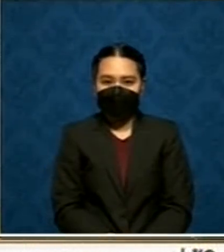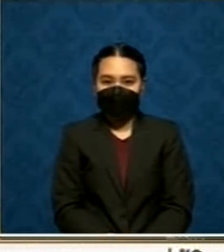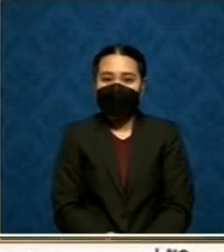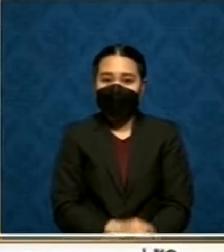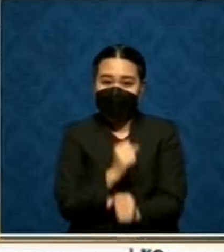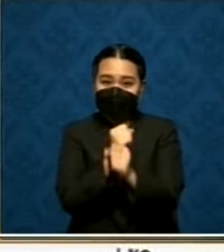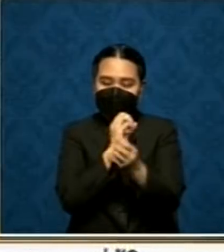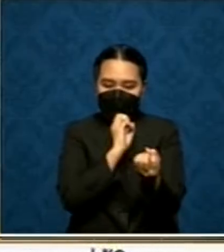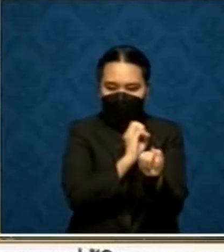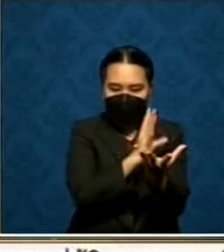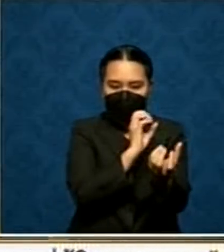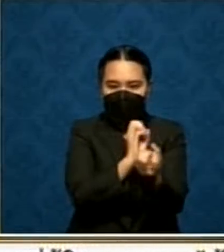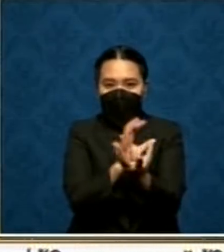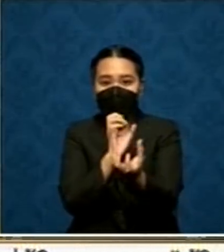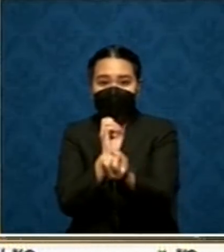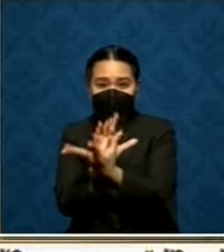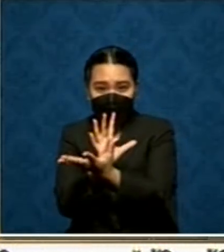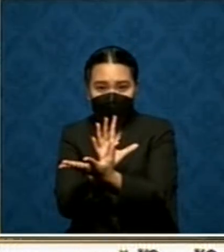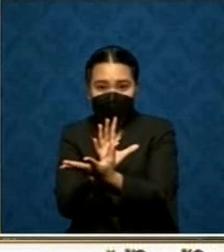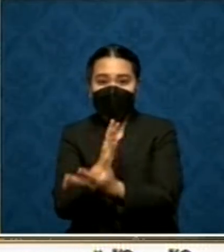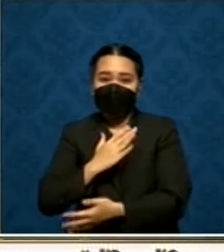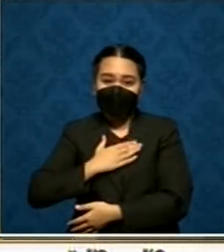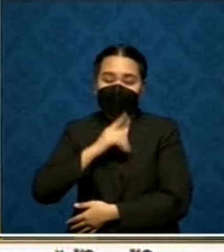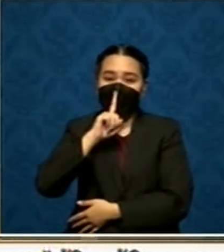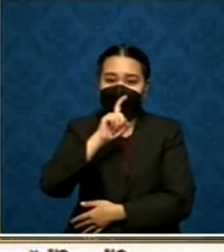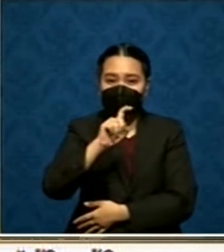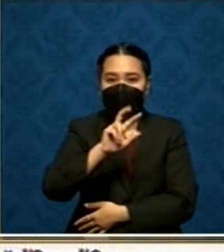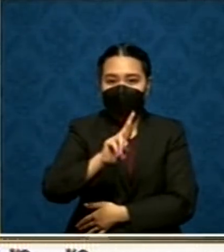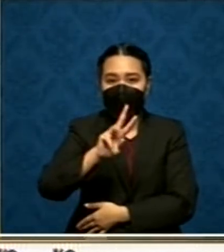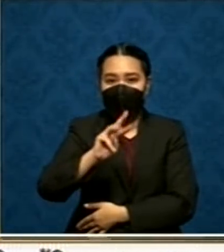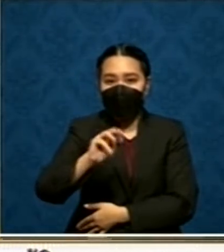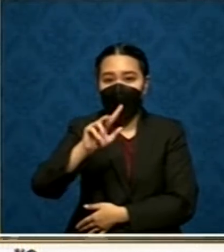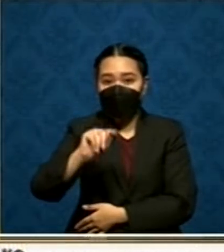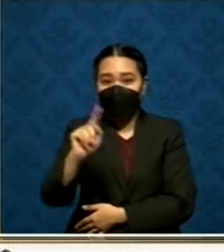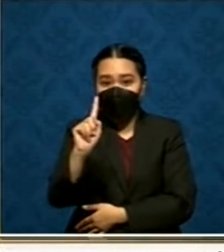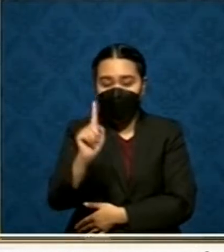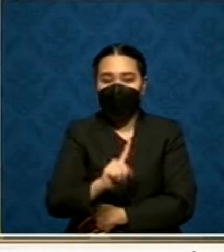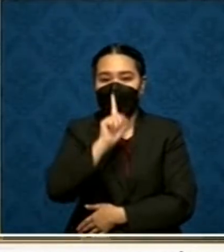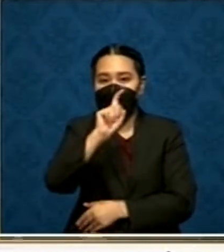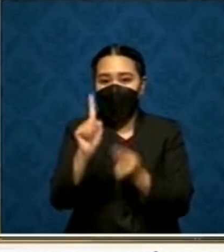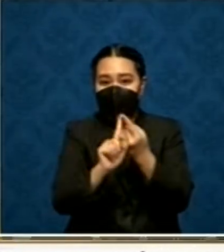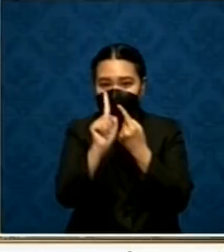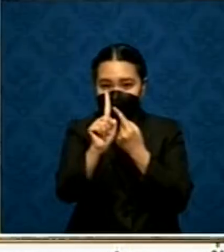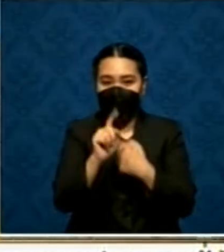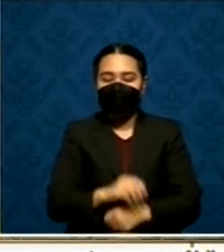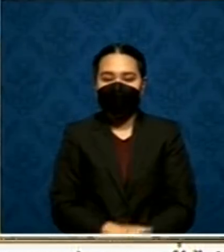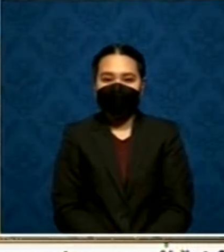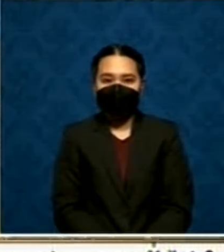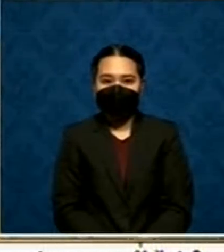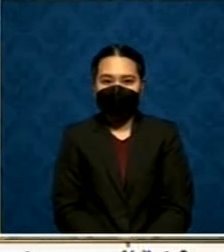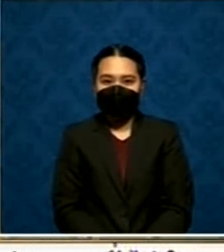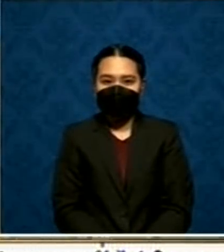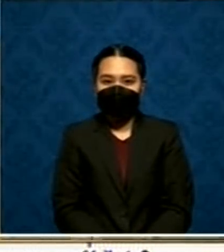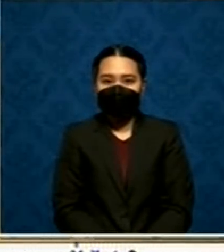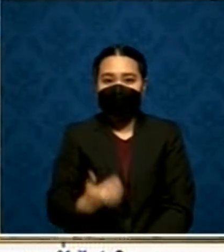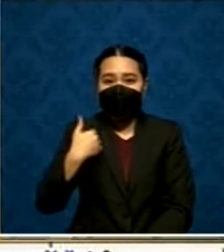หายทั้หมด เหร็ stronglyการทั้หมดจึงนำมาสคำถามทอยากจะถามsembleรมธีว่าคำถามทหนึครับถ